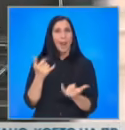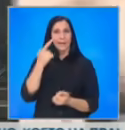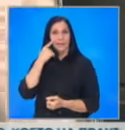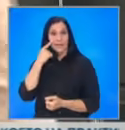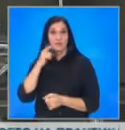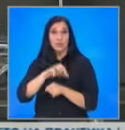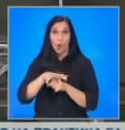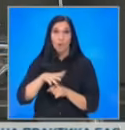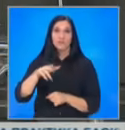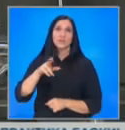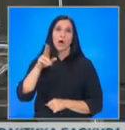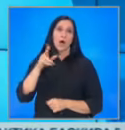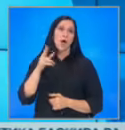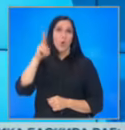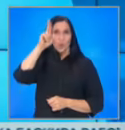COVID за ученици и учители.